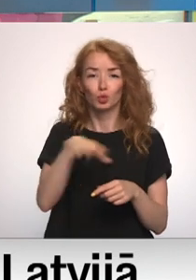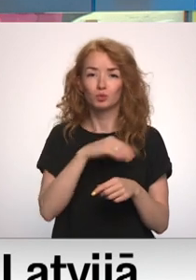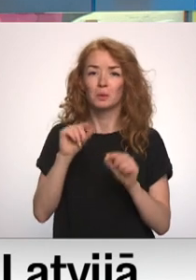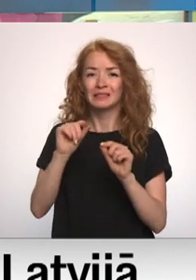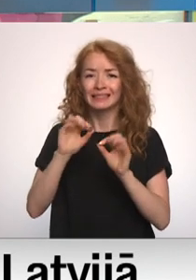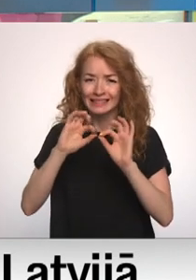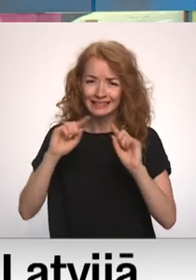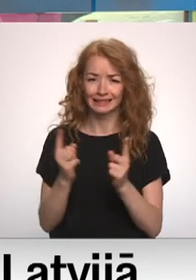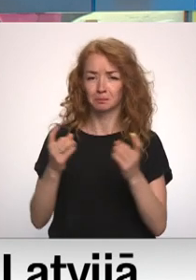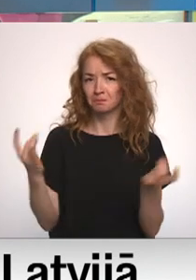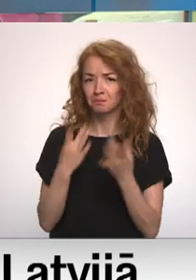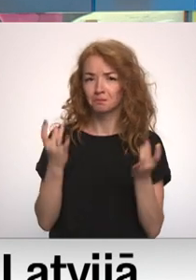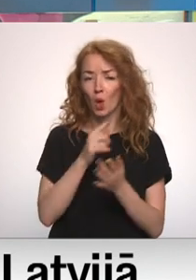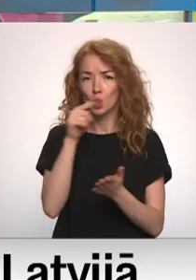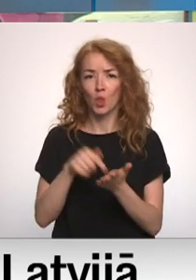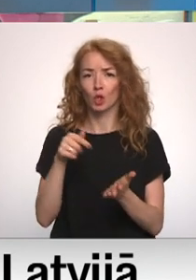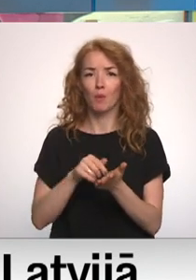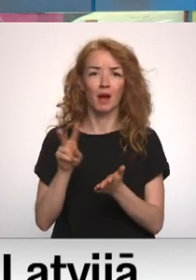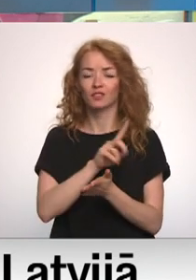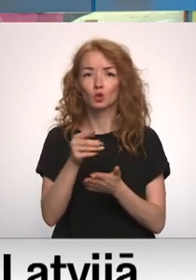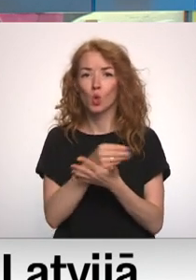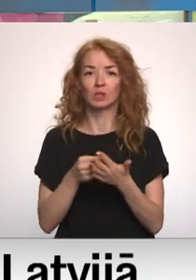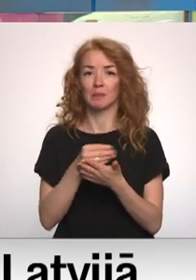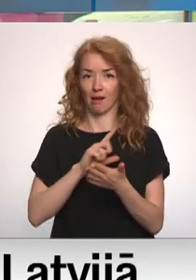cauri tiem notikumiem, kas viszīmīgākie ir Latvijai?